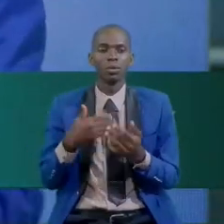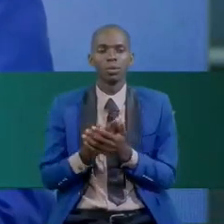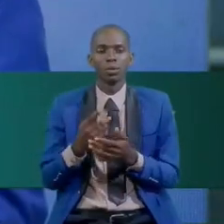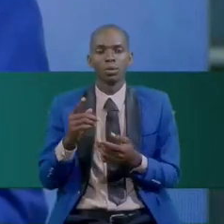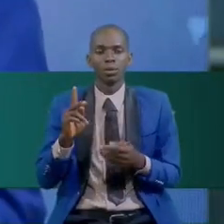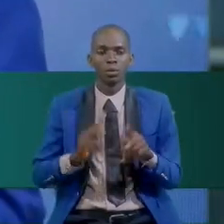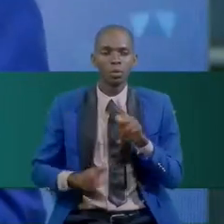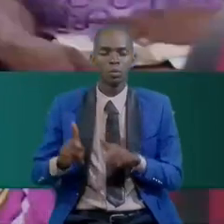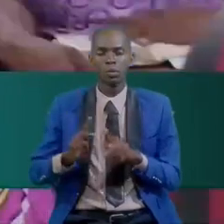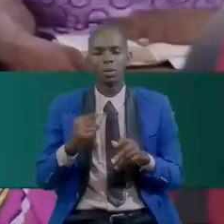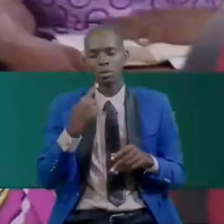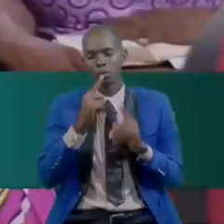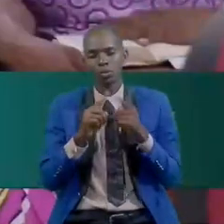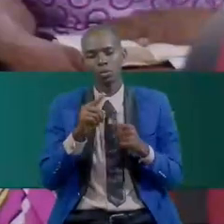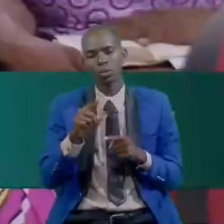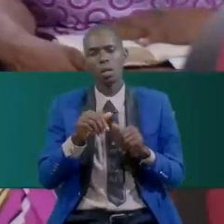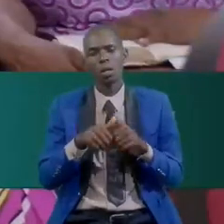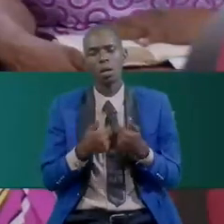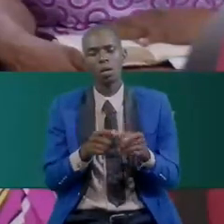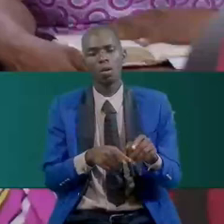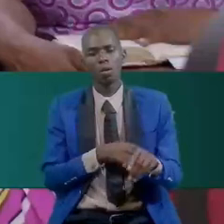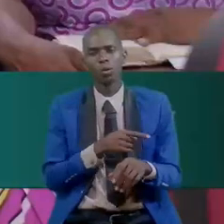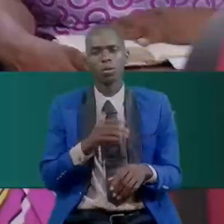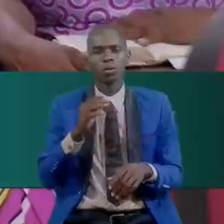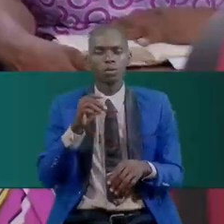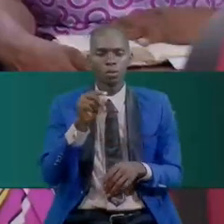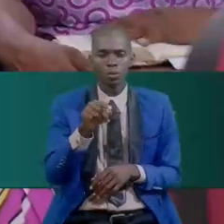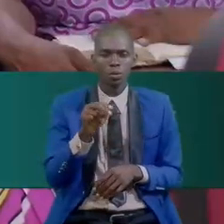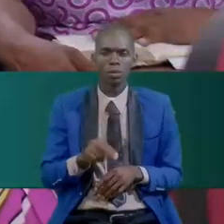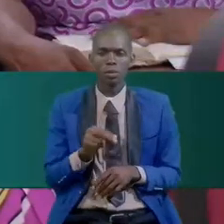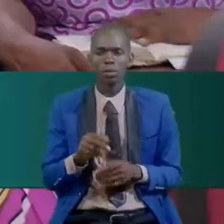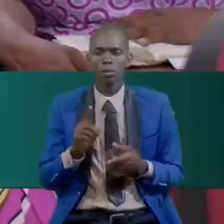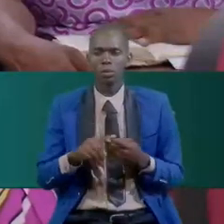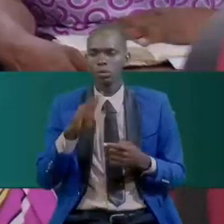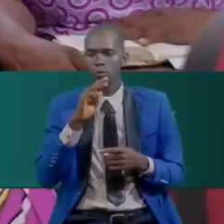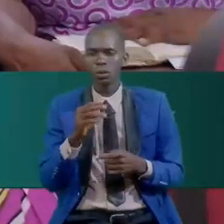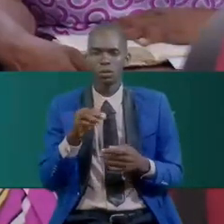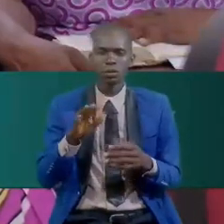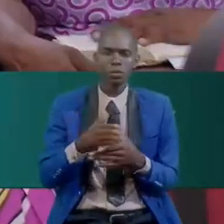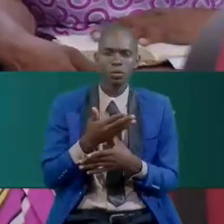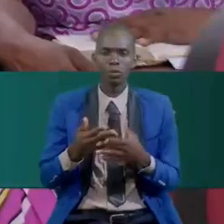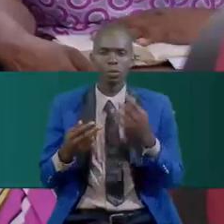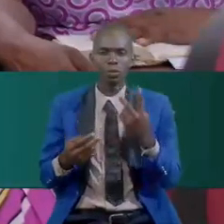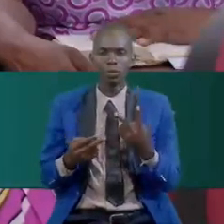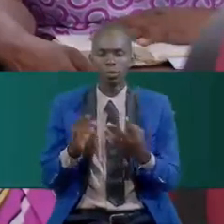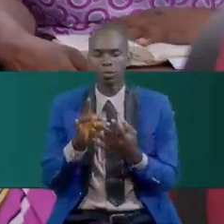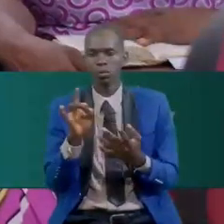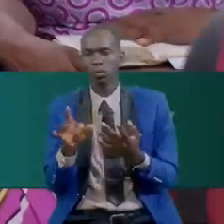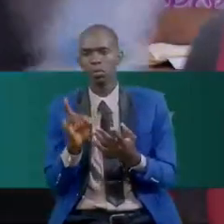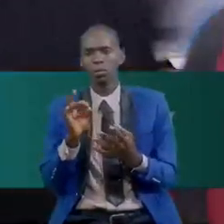quand clocherez-vous des deux côtés? Si l'Éternel est Dieu, allez après